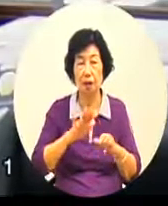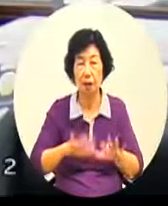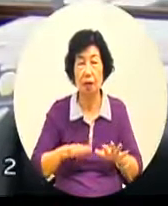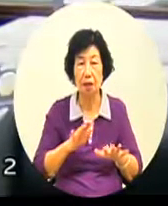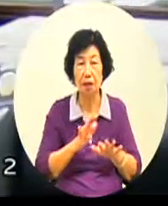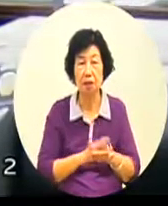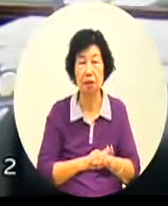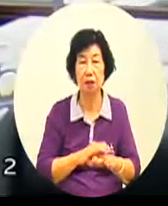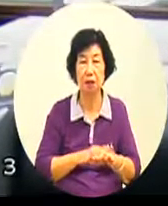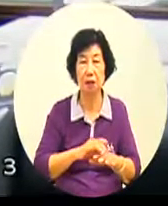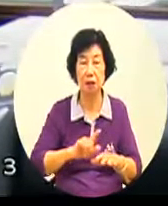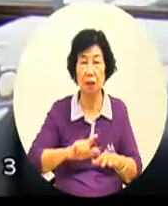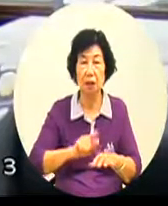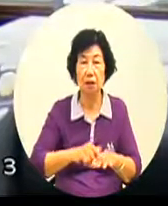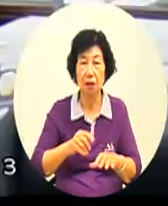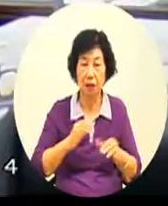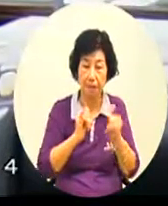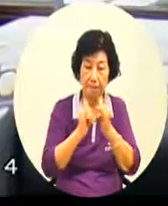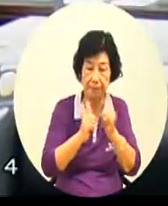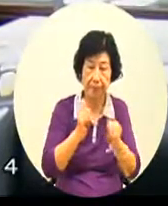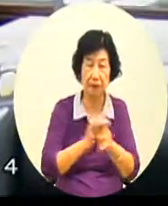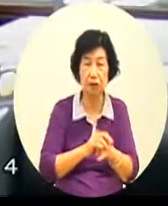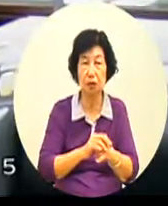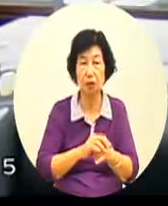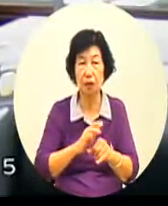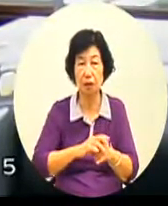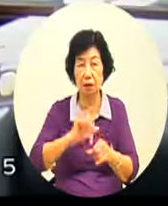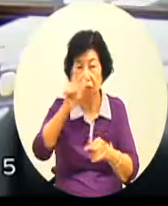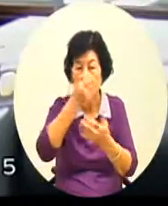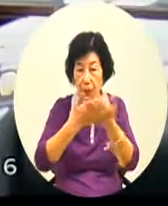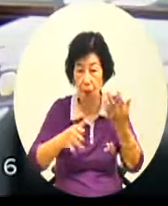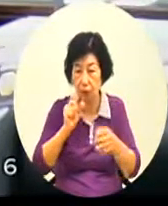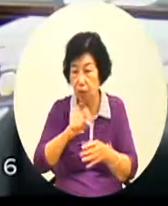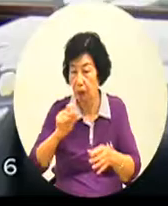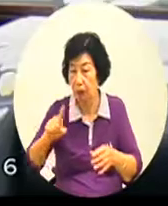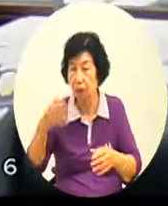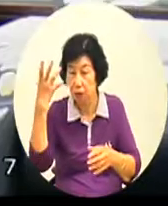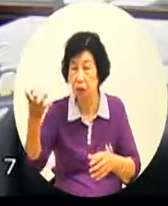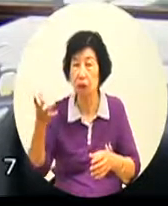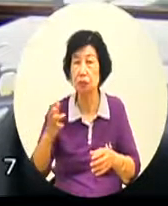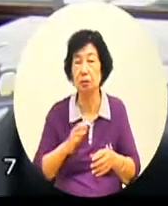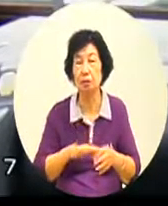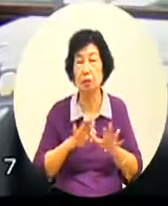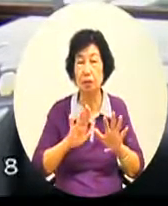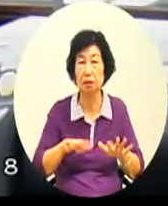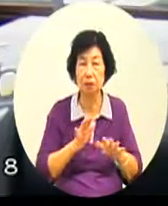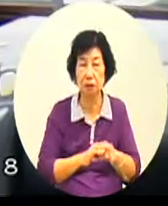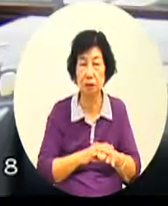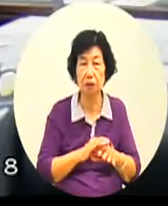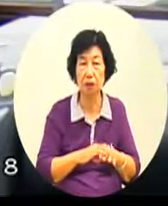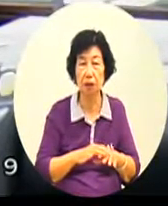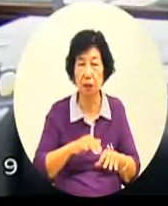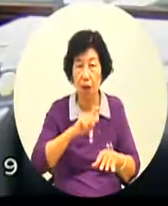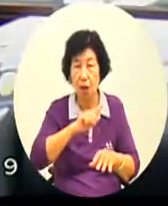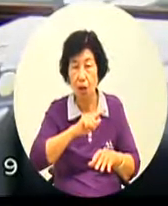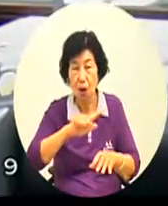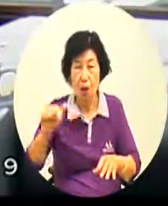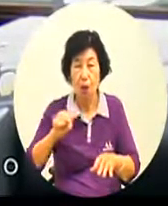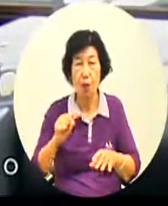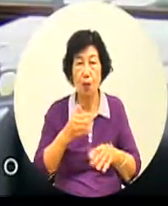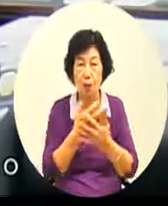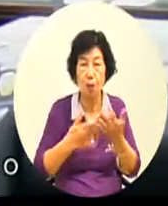实就变得更多，所以就查物流业的这些业者是不是有超时工作的状况，后来就发现真的有，那所